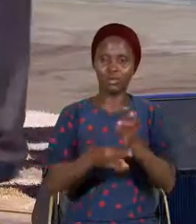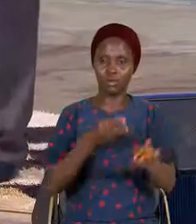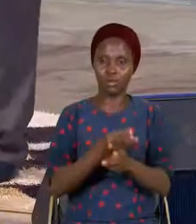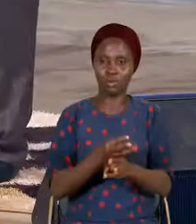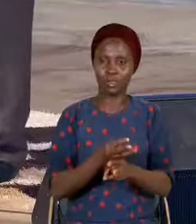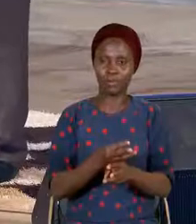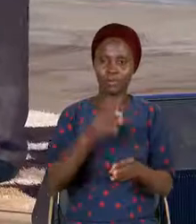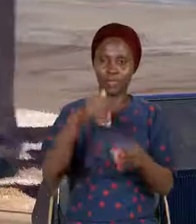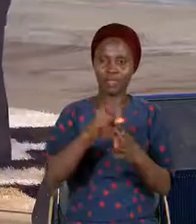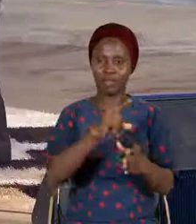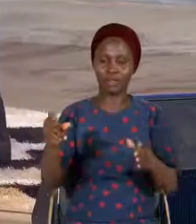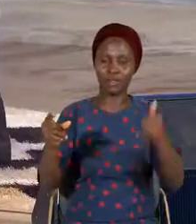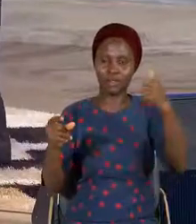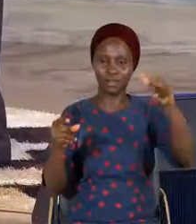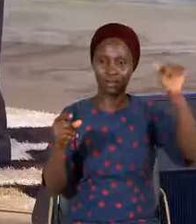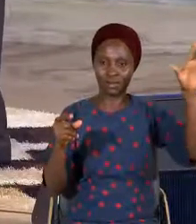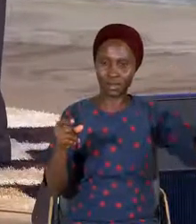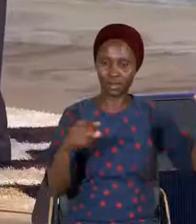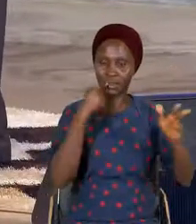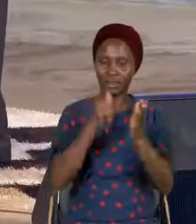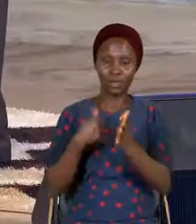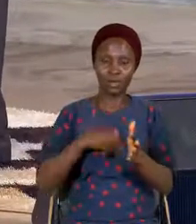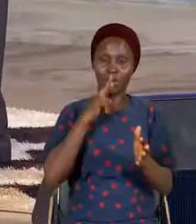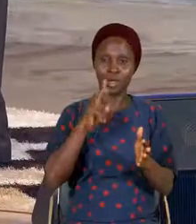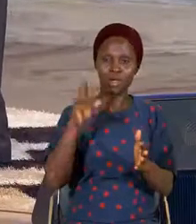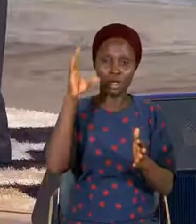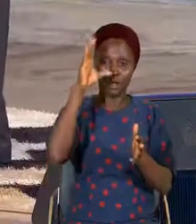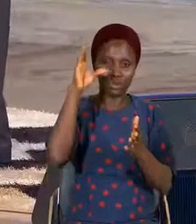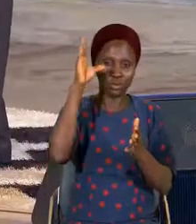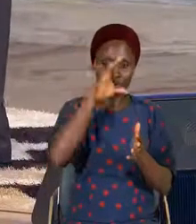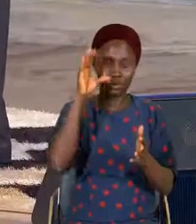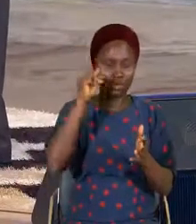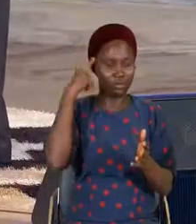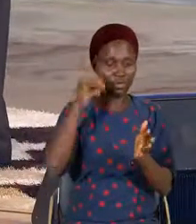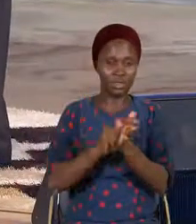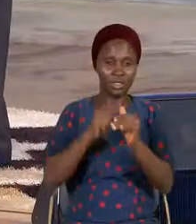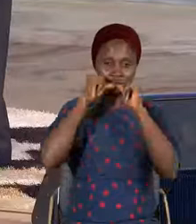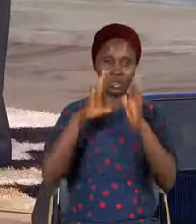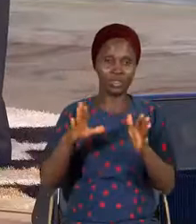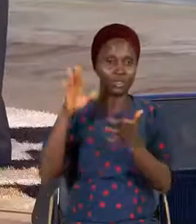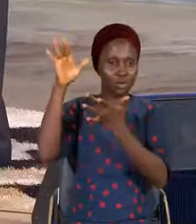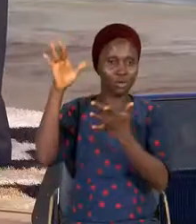13, en attendant la bienheureuse espérance,